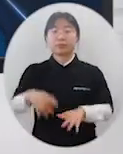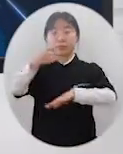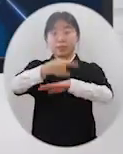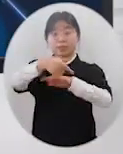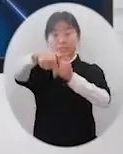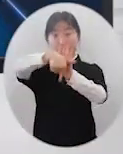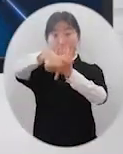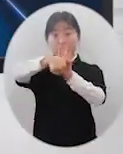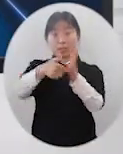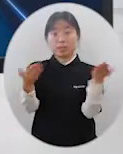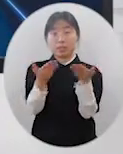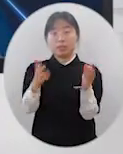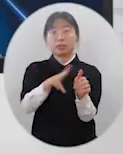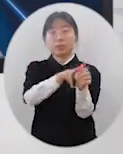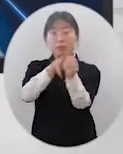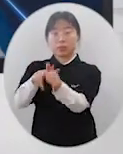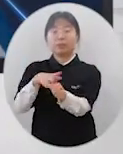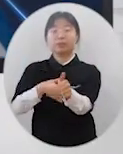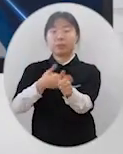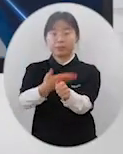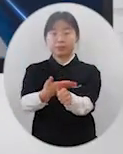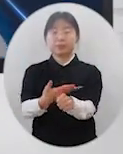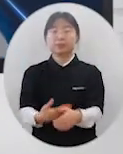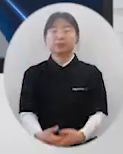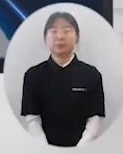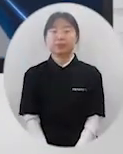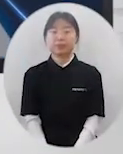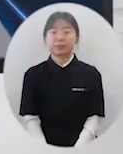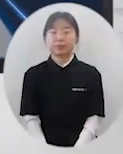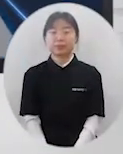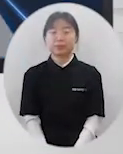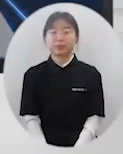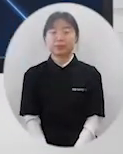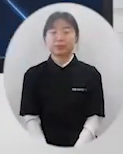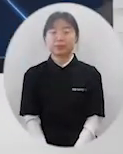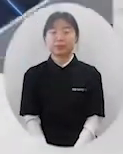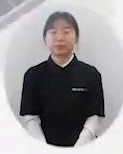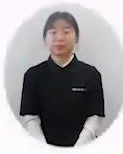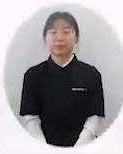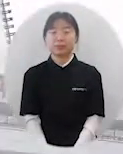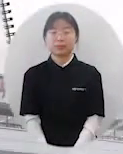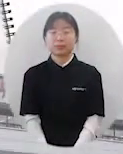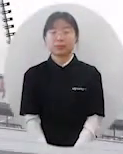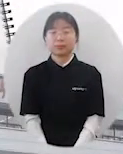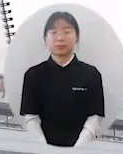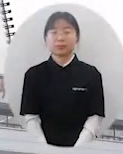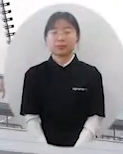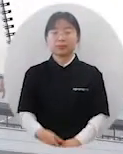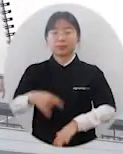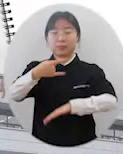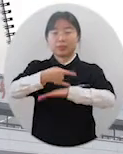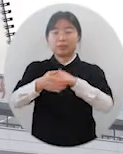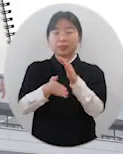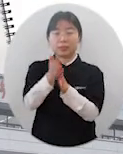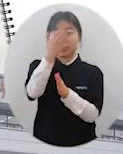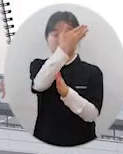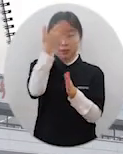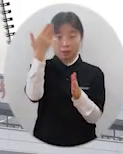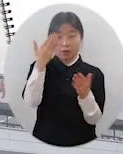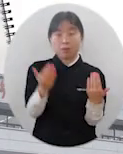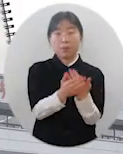이어서 의왕 게시판과 일자리 정보를 전해드립니다. 먼저 의왕 게시판입니다. 의왕